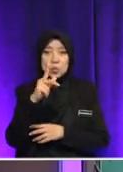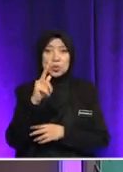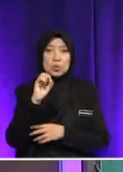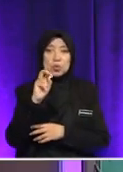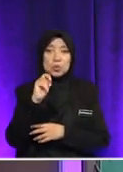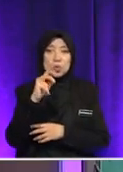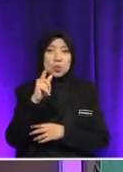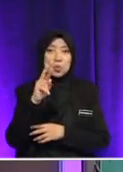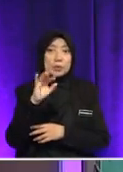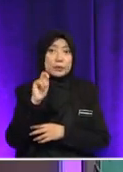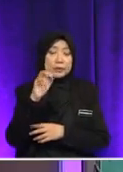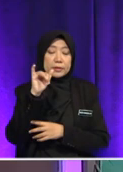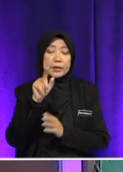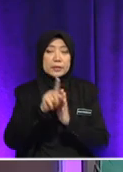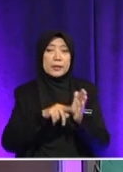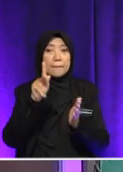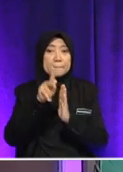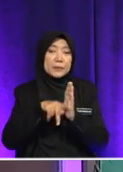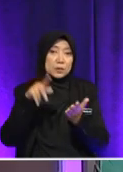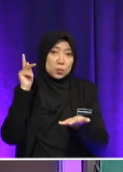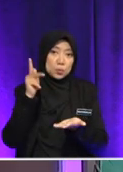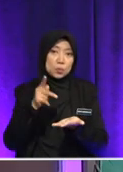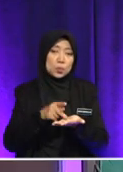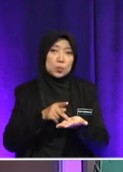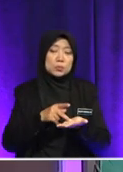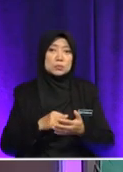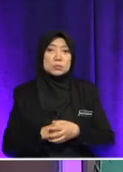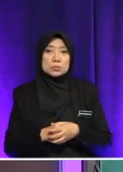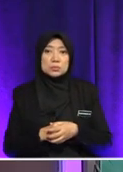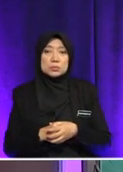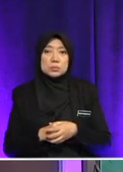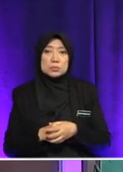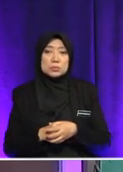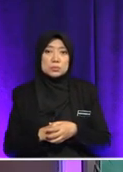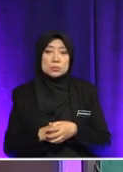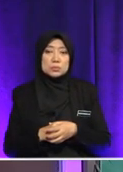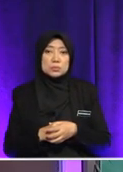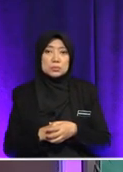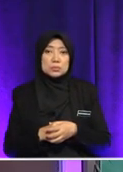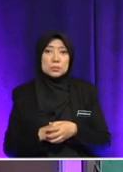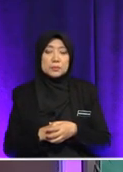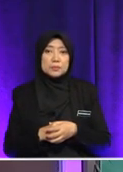diperkukut sebenarnya soal ini kalau kita letak dia berada di atas Mari kita